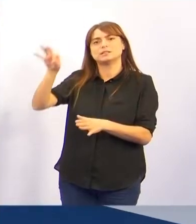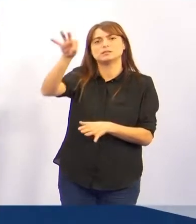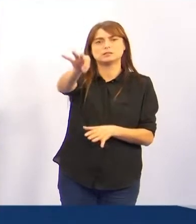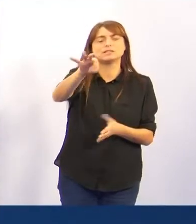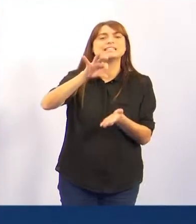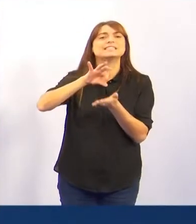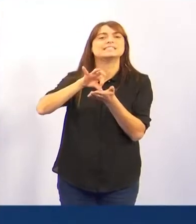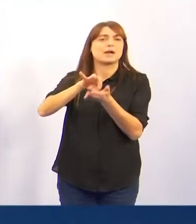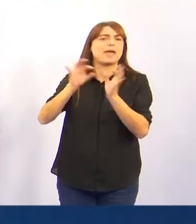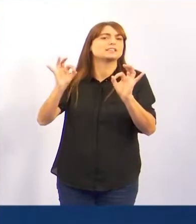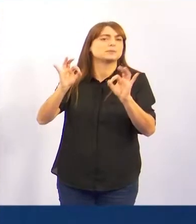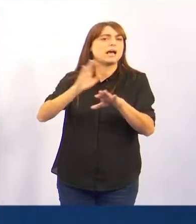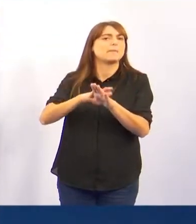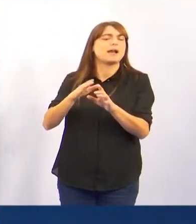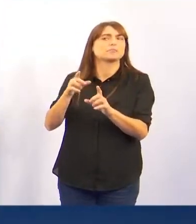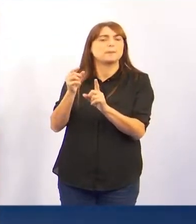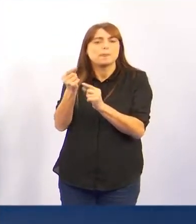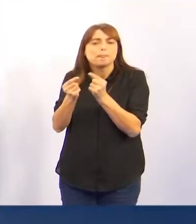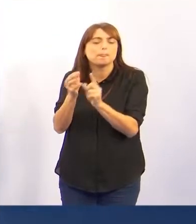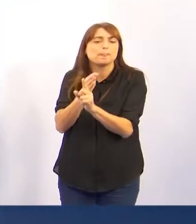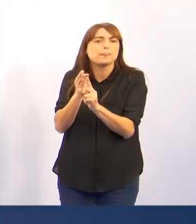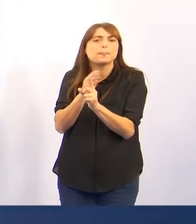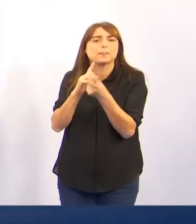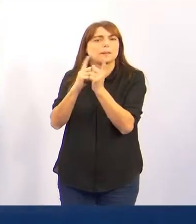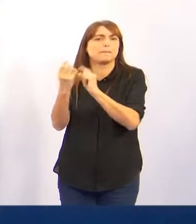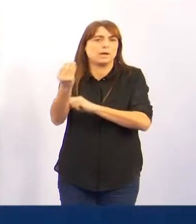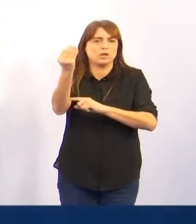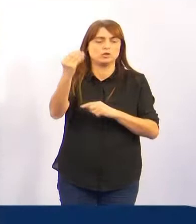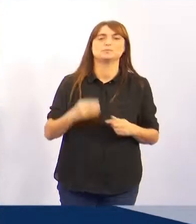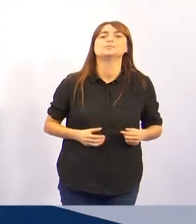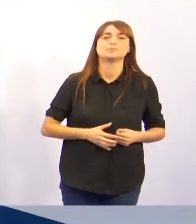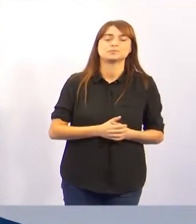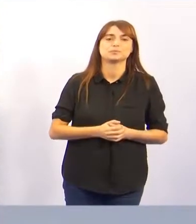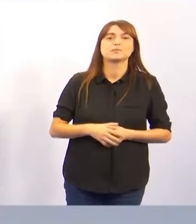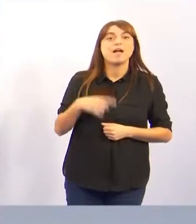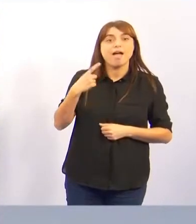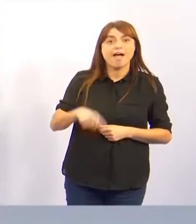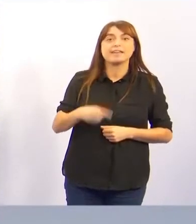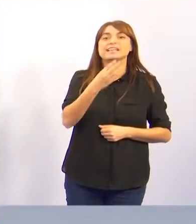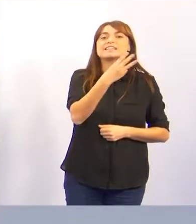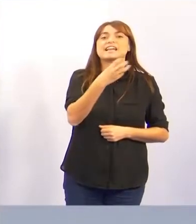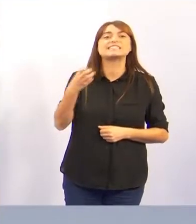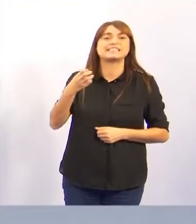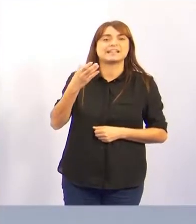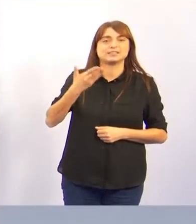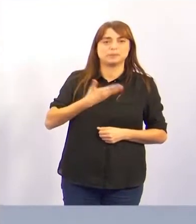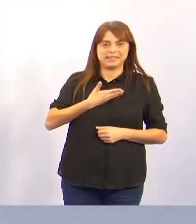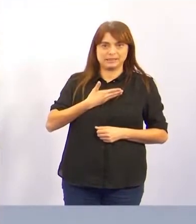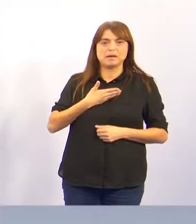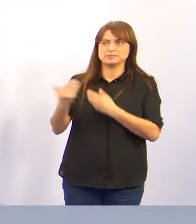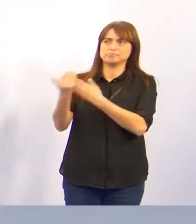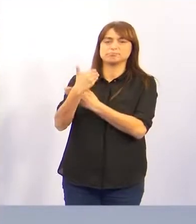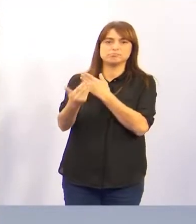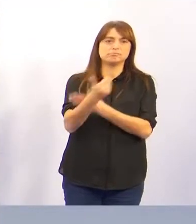fer la recuperació d'aquesta dona. Parlem de dades. Al principi dèiem que hi ha més de 300 víctimes que s'han atès des de diverses oficines,